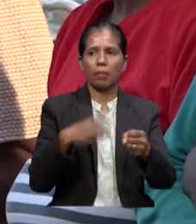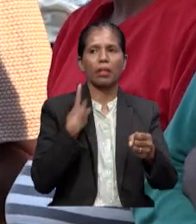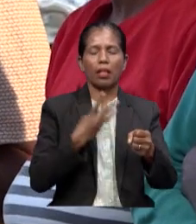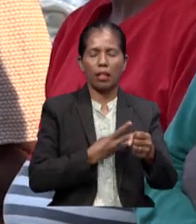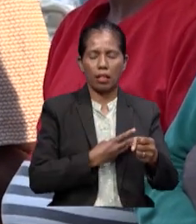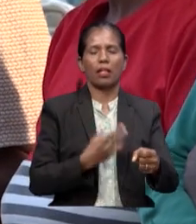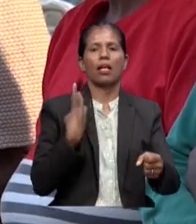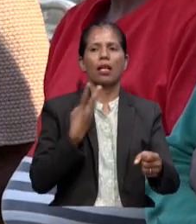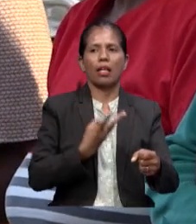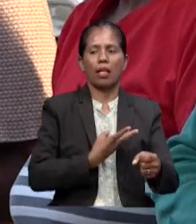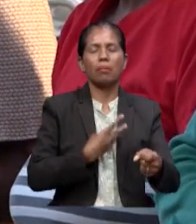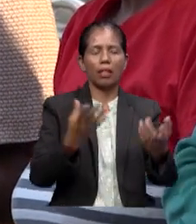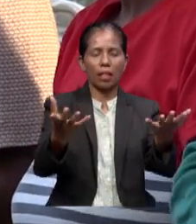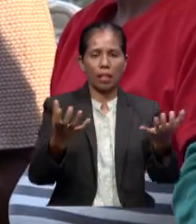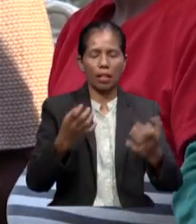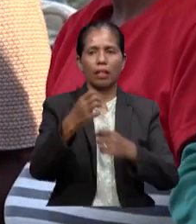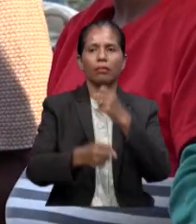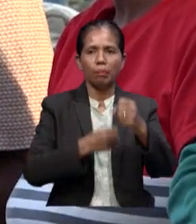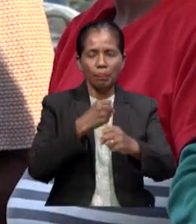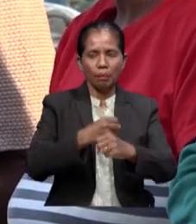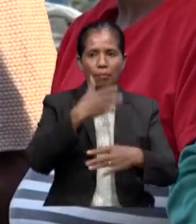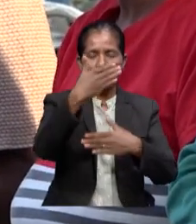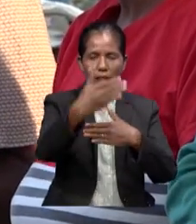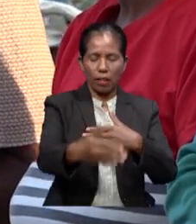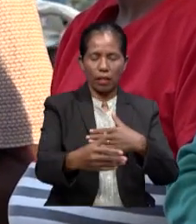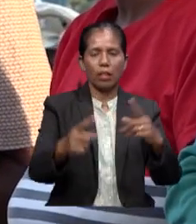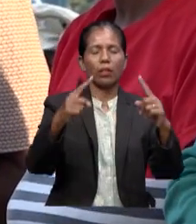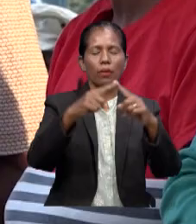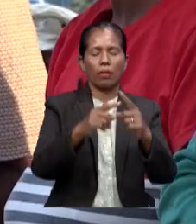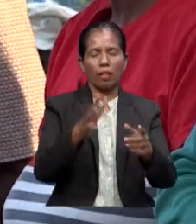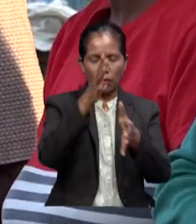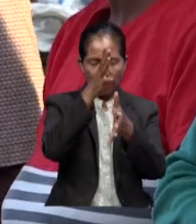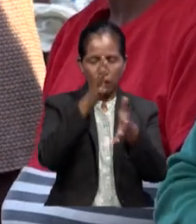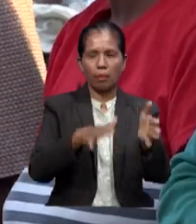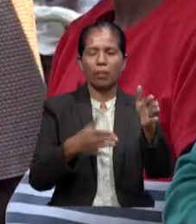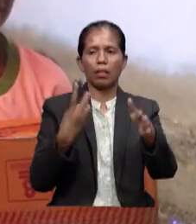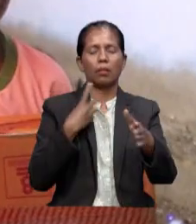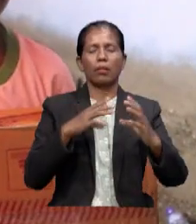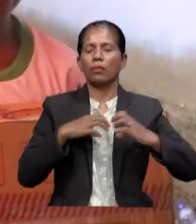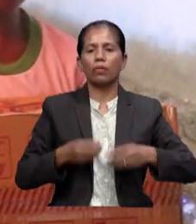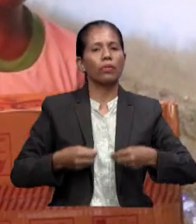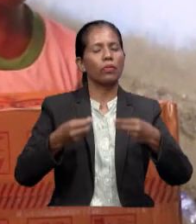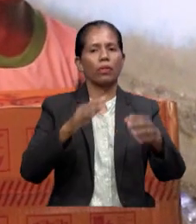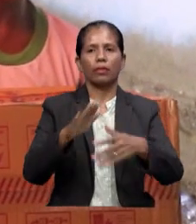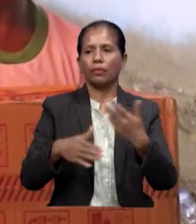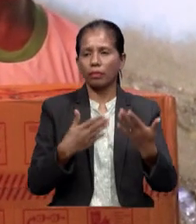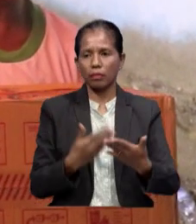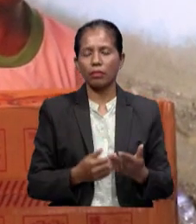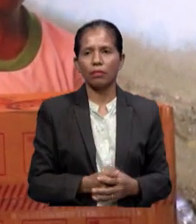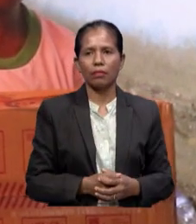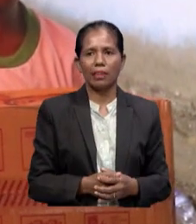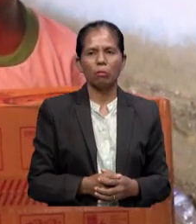futi. Karak tina nida ne bawi, to apa nana mati, amene butuh foto ma. Obrigado. Ne laos sista basic